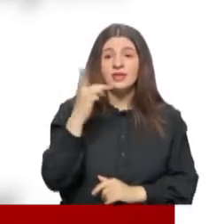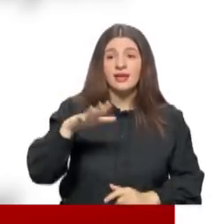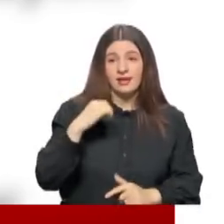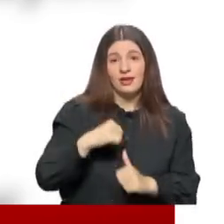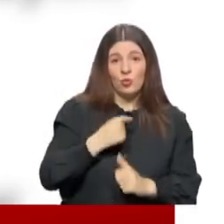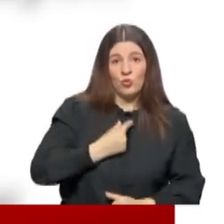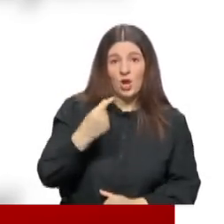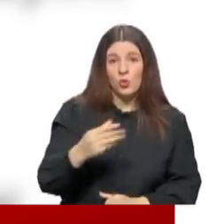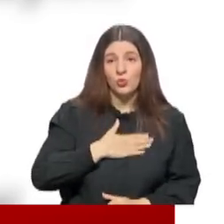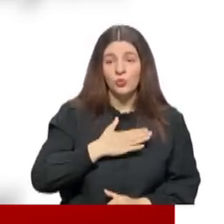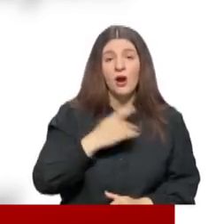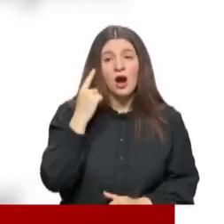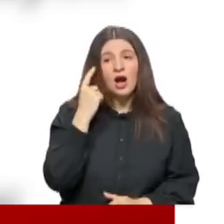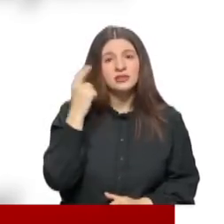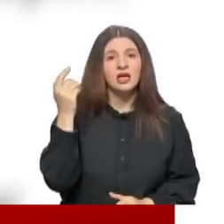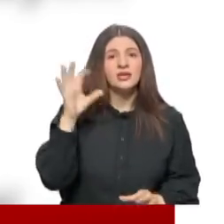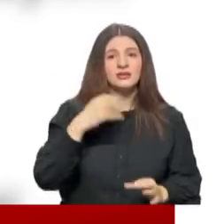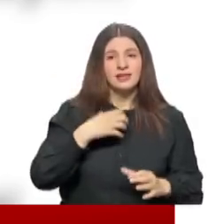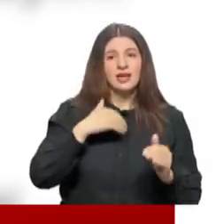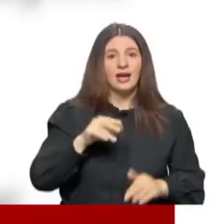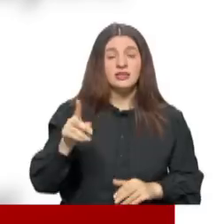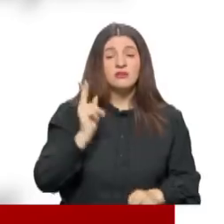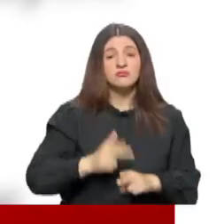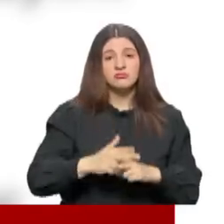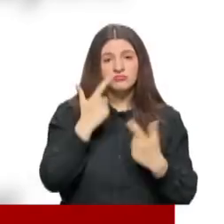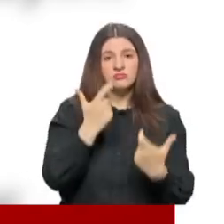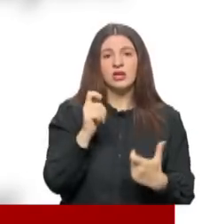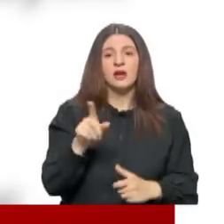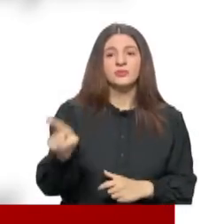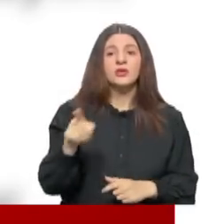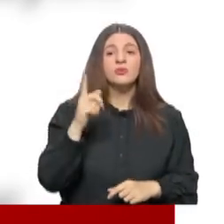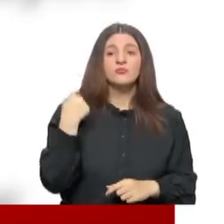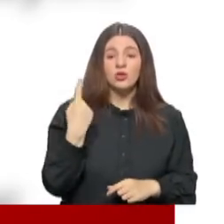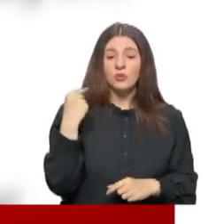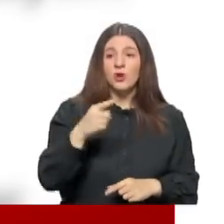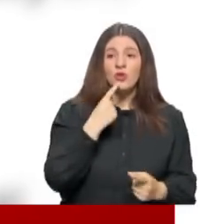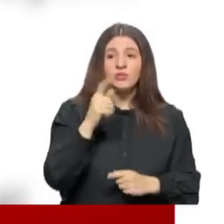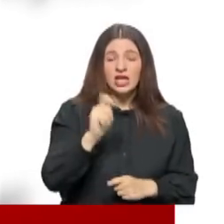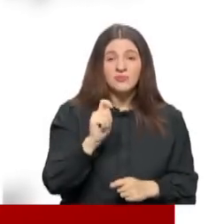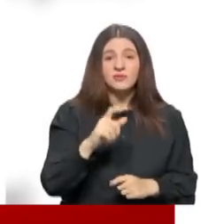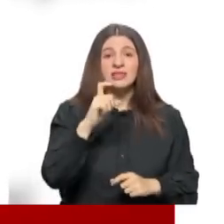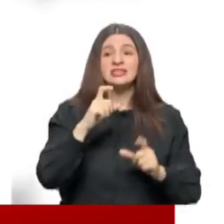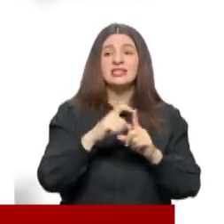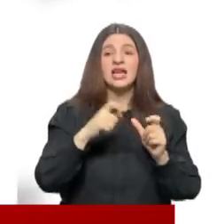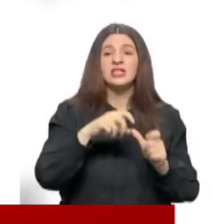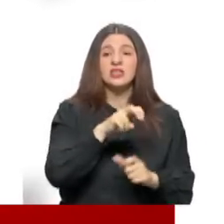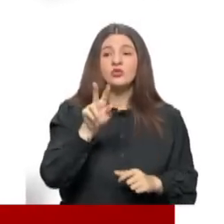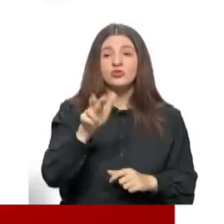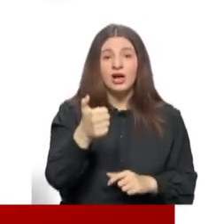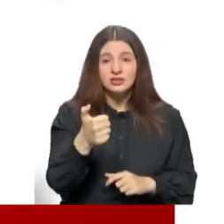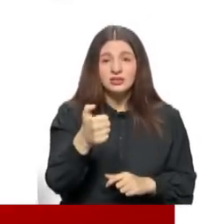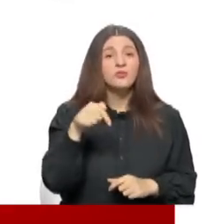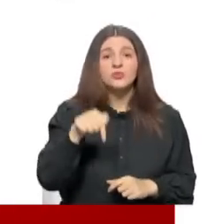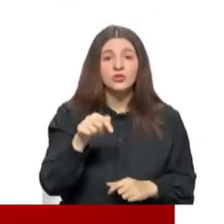İktidarı tekrar uyarıyorum. Aklınızı başınıza toplayın. Derhal tedbir alın. Ben dün bu konuşmayı yaptığımda CDS 836